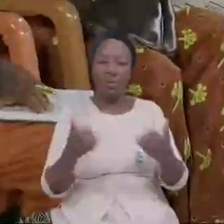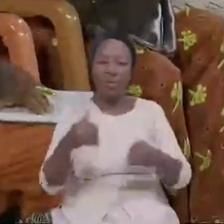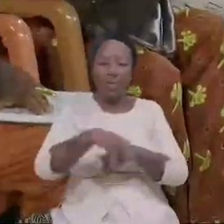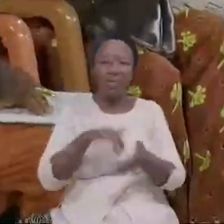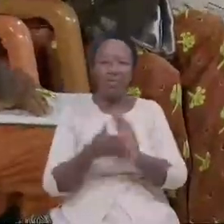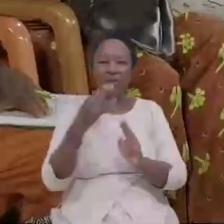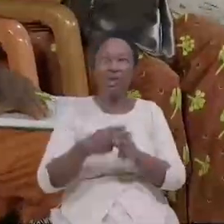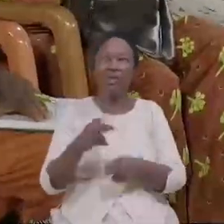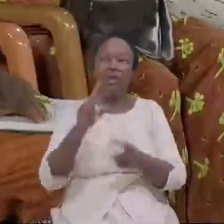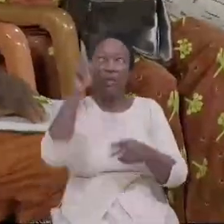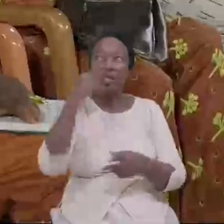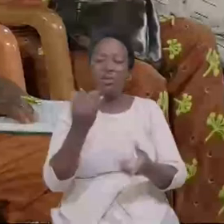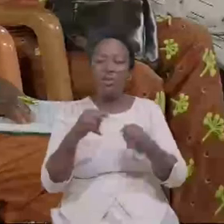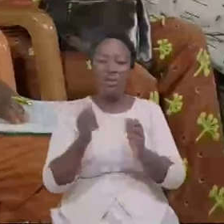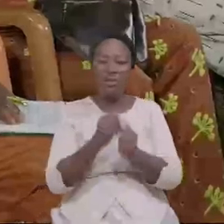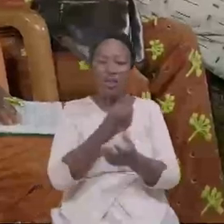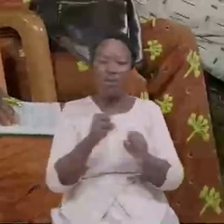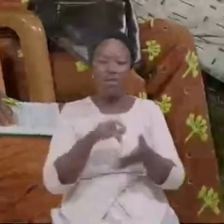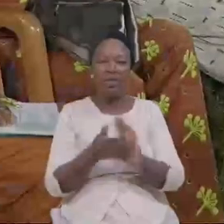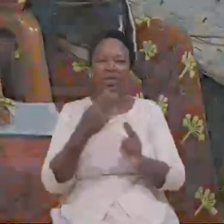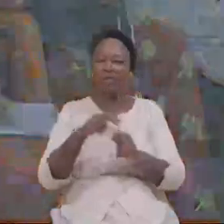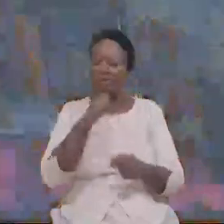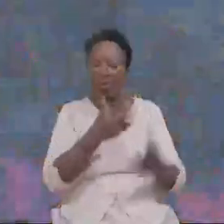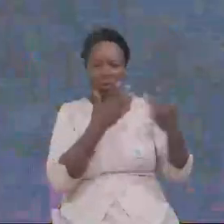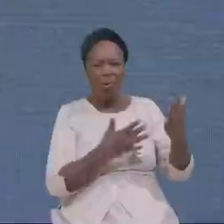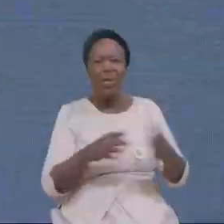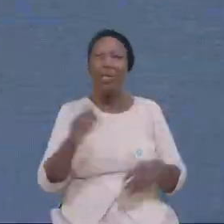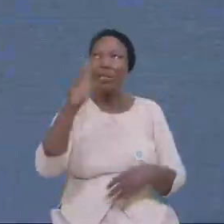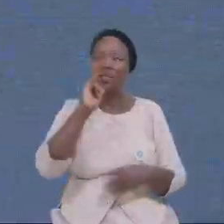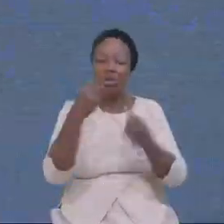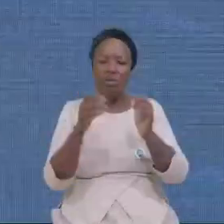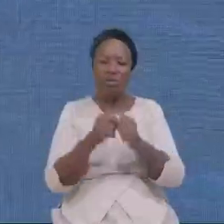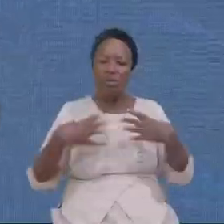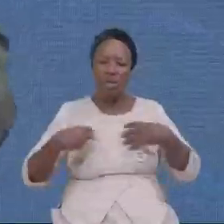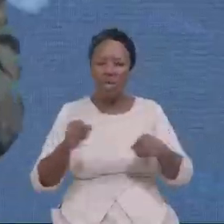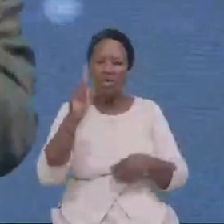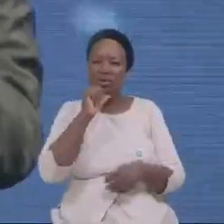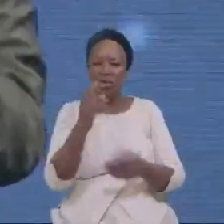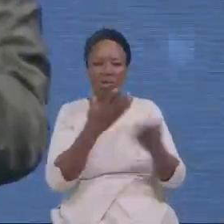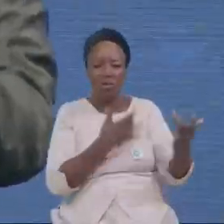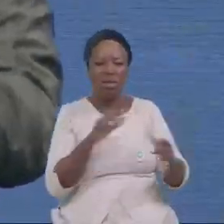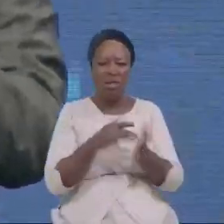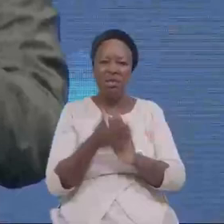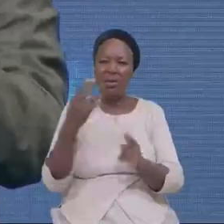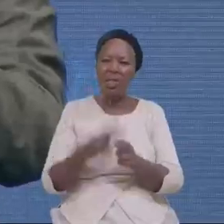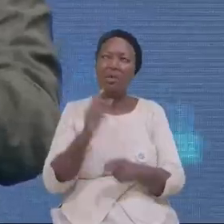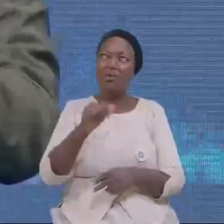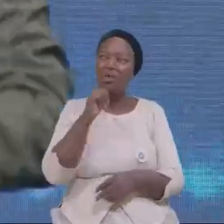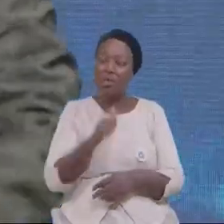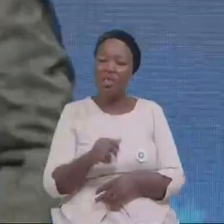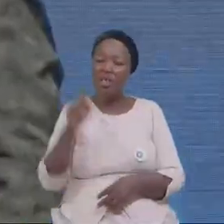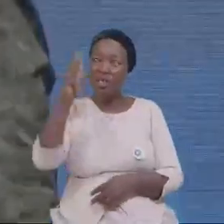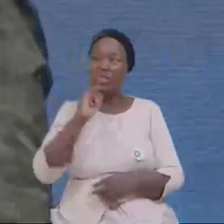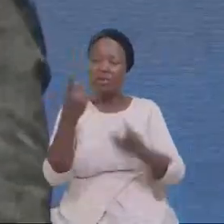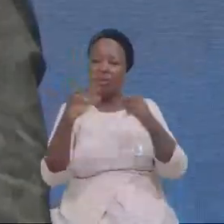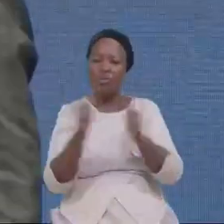viendra avec le salut, il ne va pas tarder, il vient avec la guérison, il ne tardera pas, il vient avec la délivrance dans ta vie,